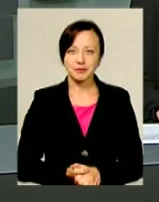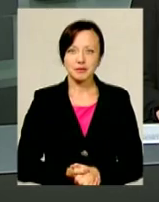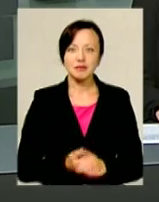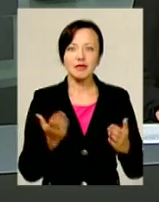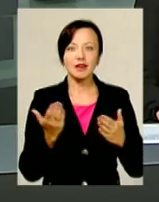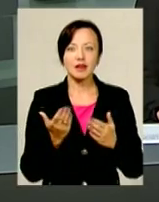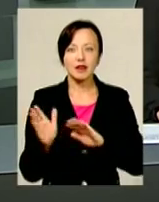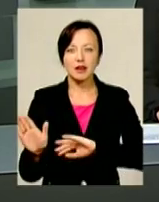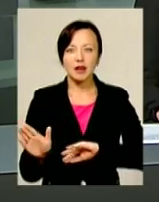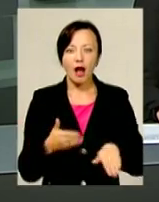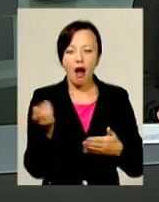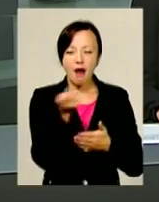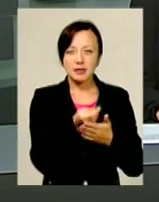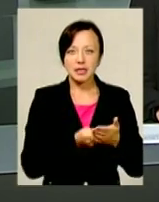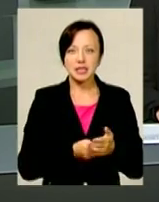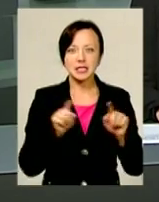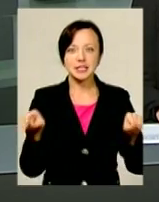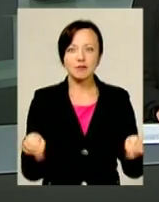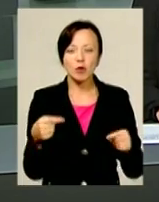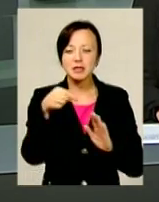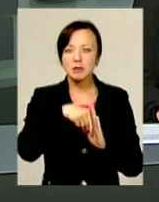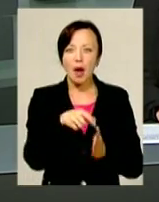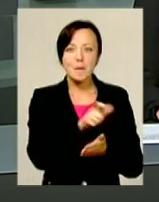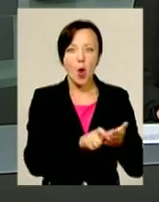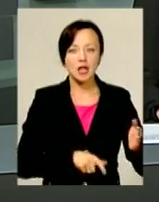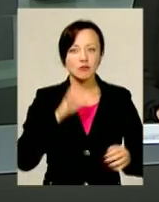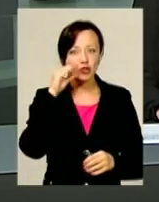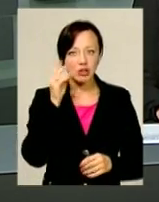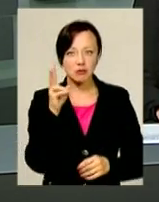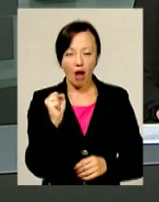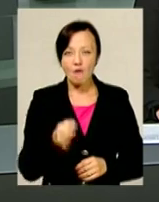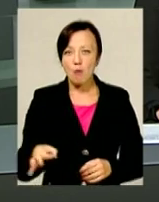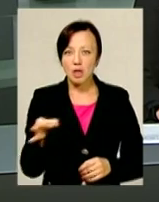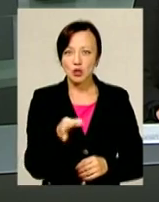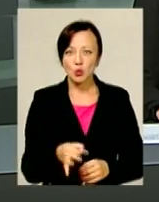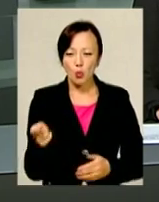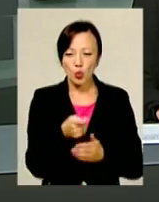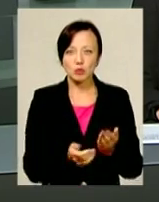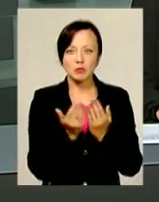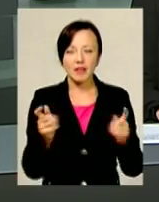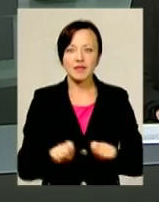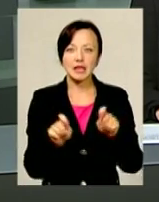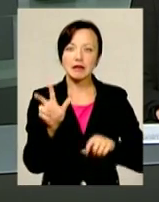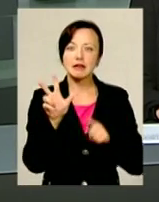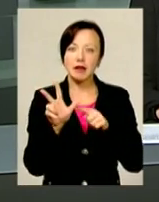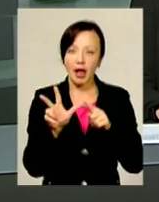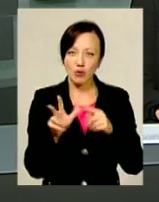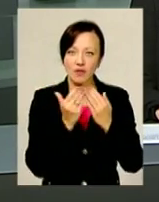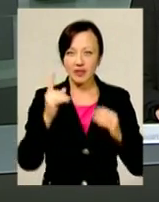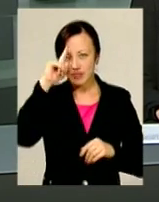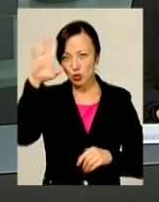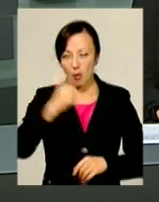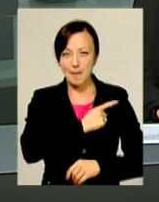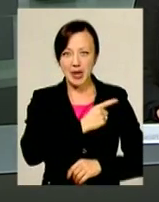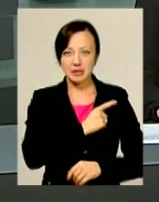Картини створені за мотивами поезії Кобзаря. У обласному художньому музеї відкрили третю персональну виставку відомого